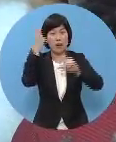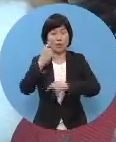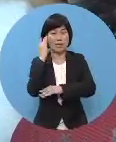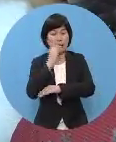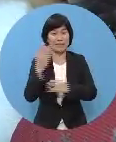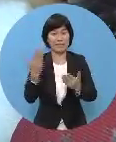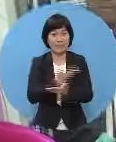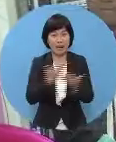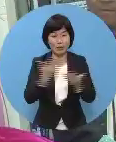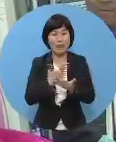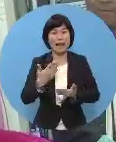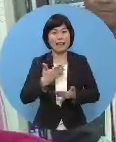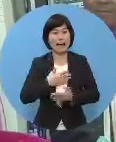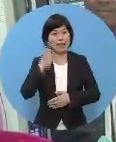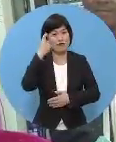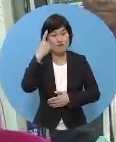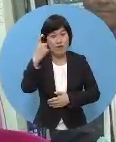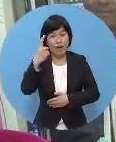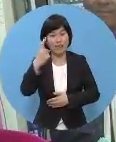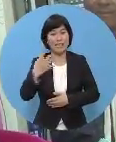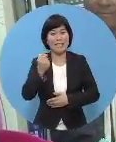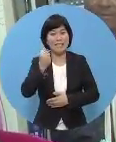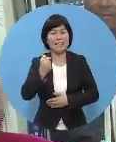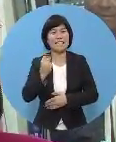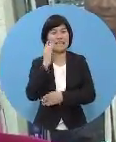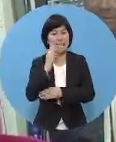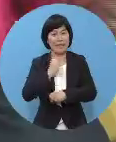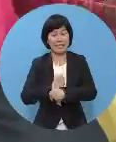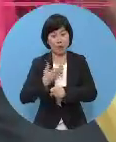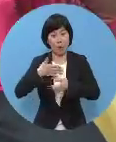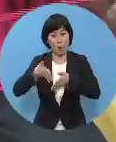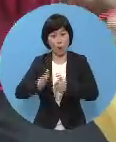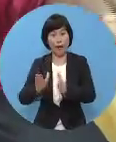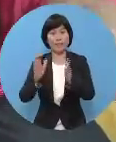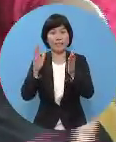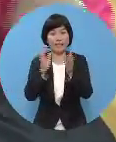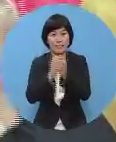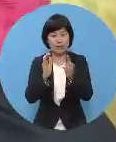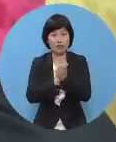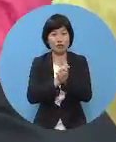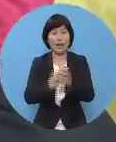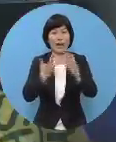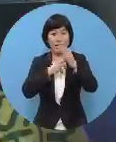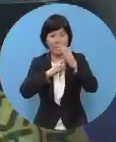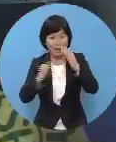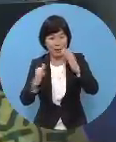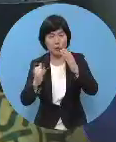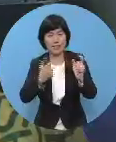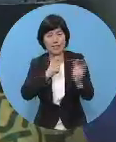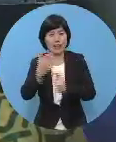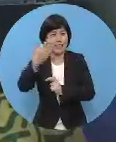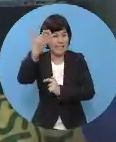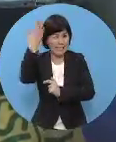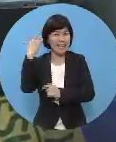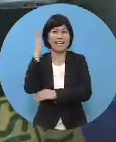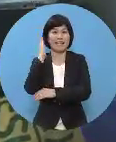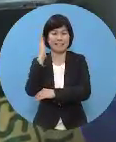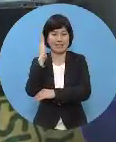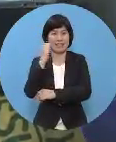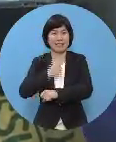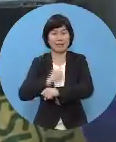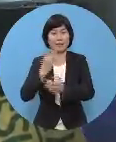어르신들의 살아온 이야기를 나누는 나의 추억이 담긴 복주머니 이야기. 고향, 친구, 가족과 얽힌 옛